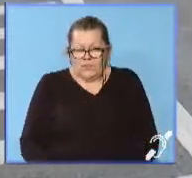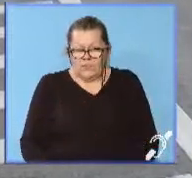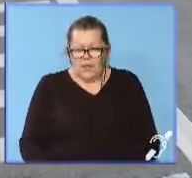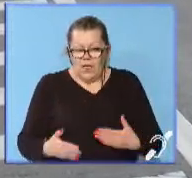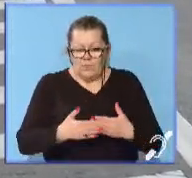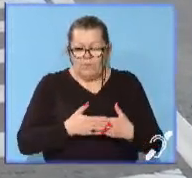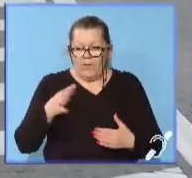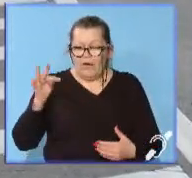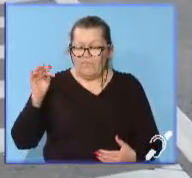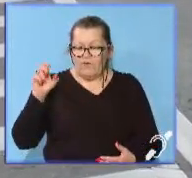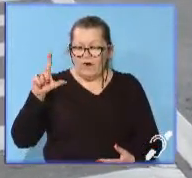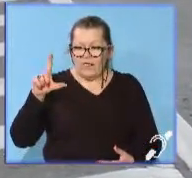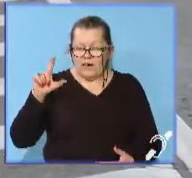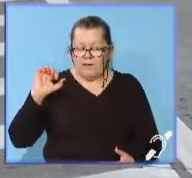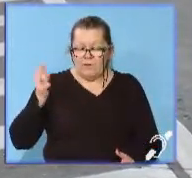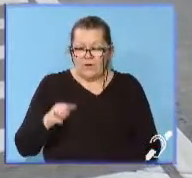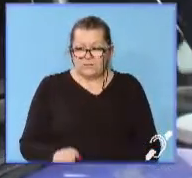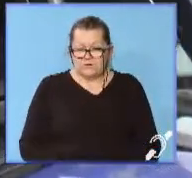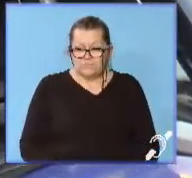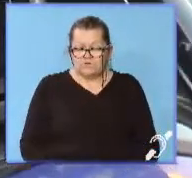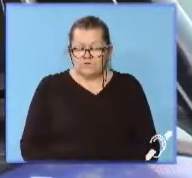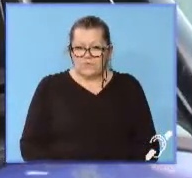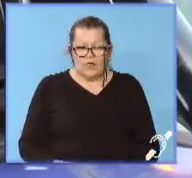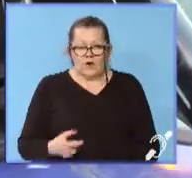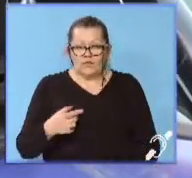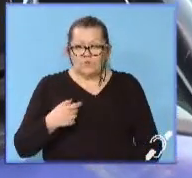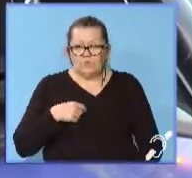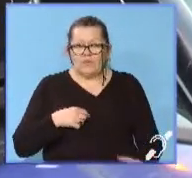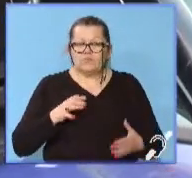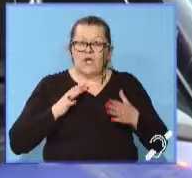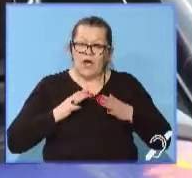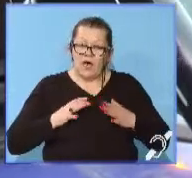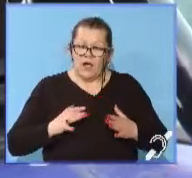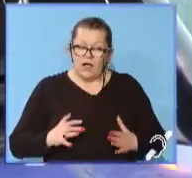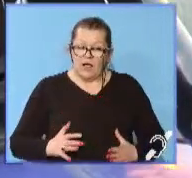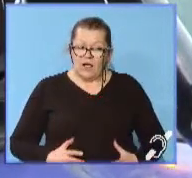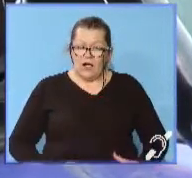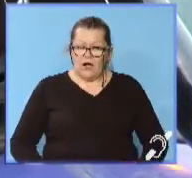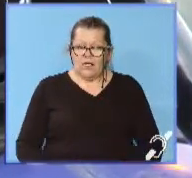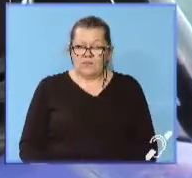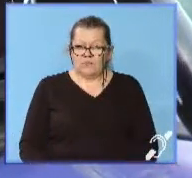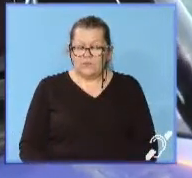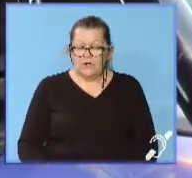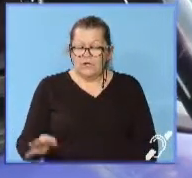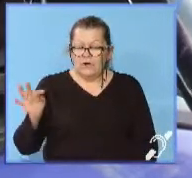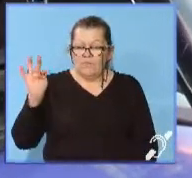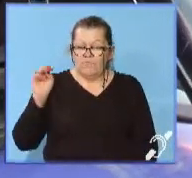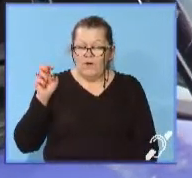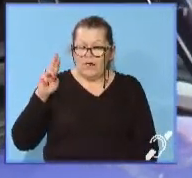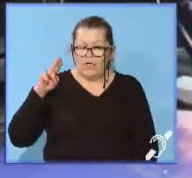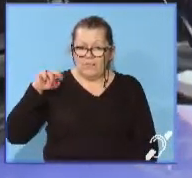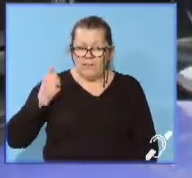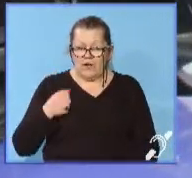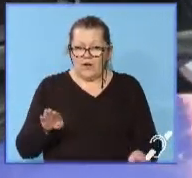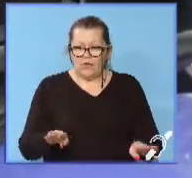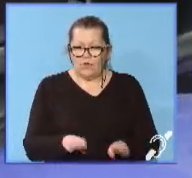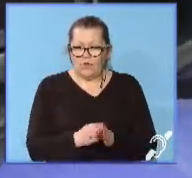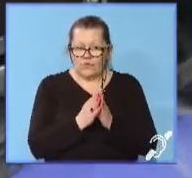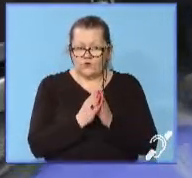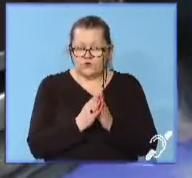faliment am ajuns la capătul răbdării nu mai putem suporta ceea ce se întâmplă cu noi cu fermierii și cu colegii